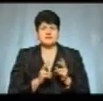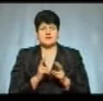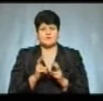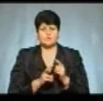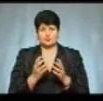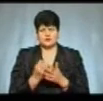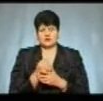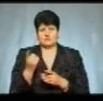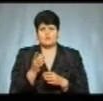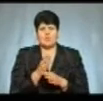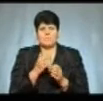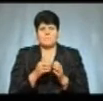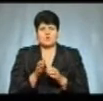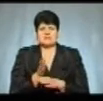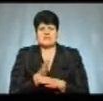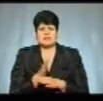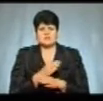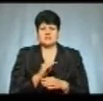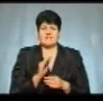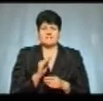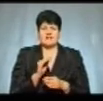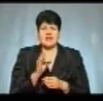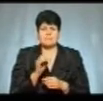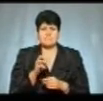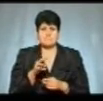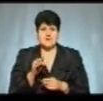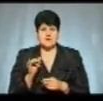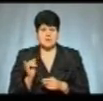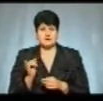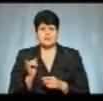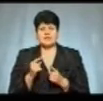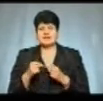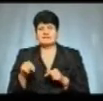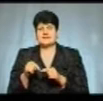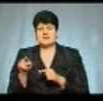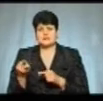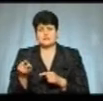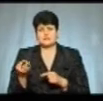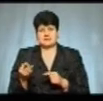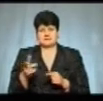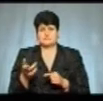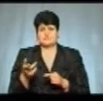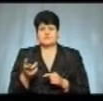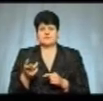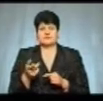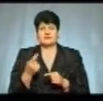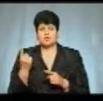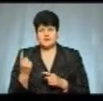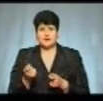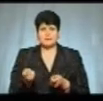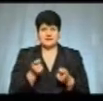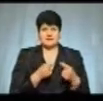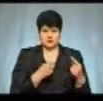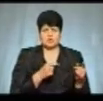як посередником між фермерами та оцим Шепетівським відділенням Укрсанветзаводу. Тобто, від одних перевести до